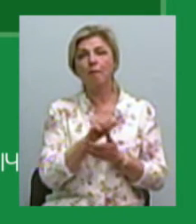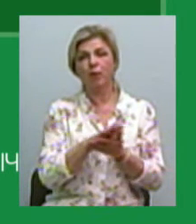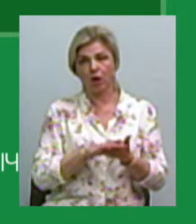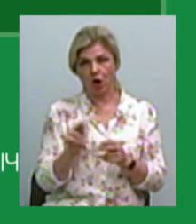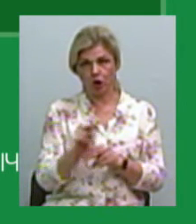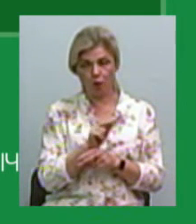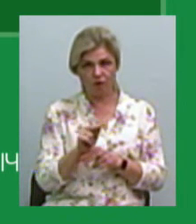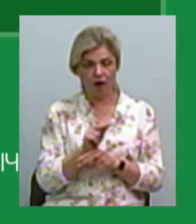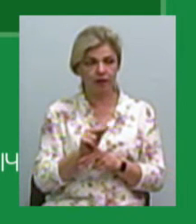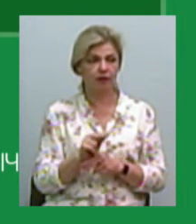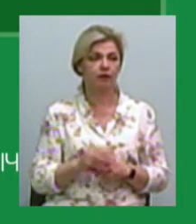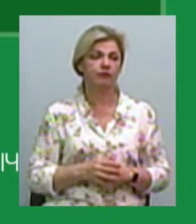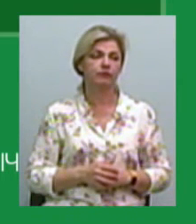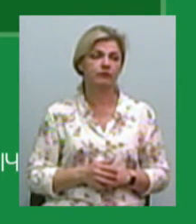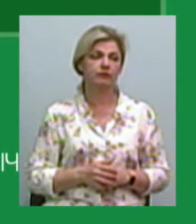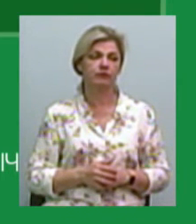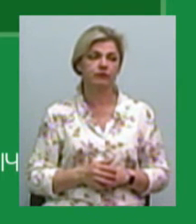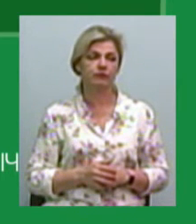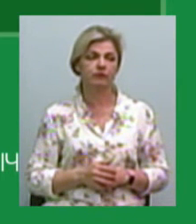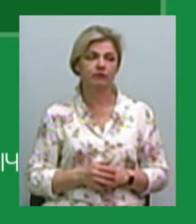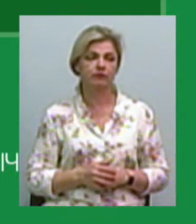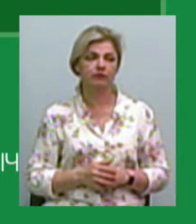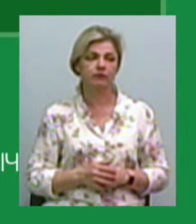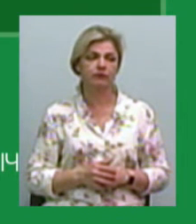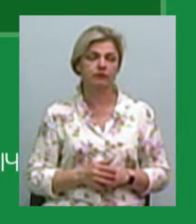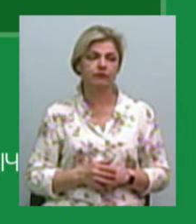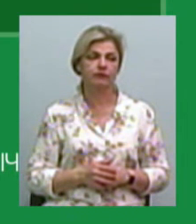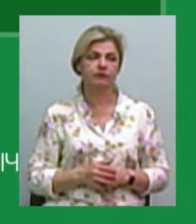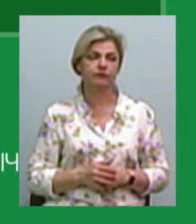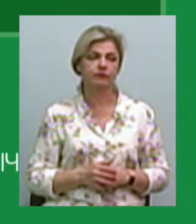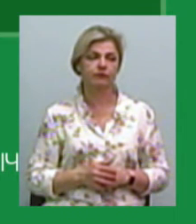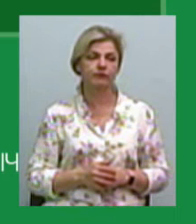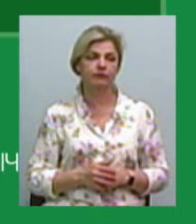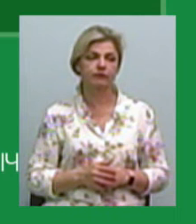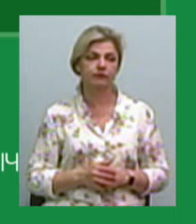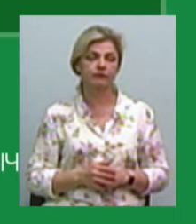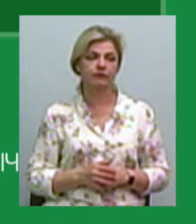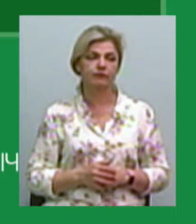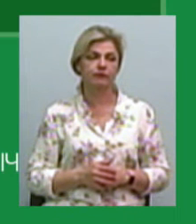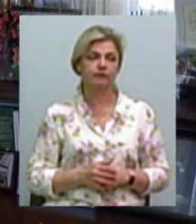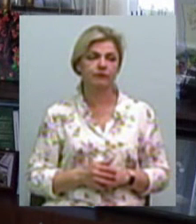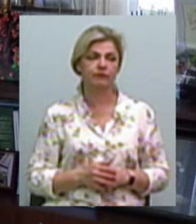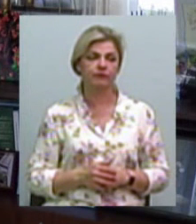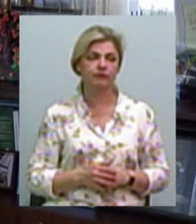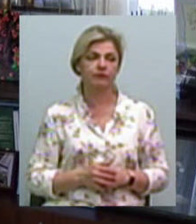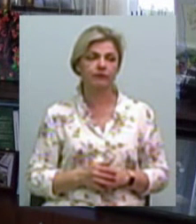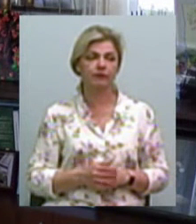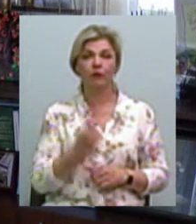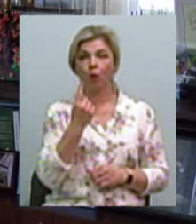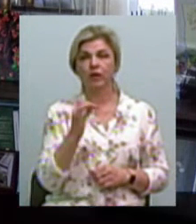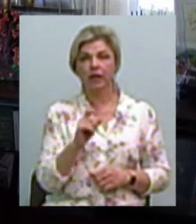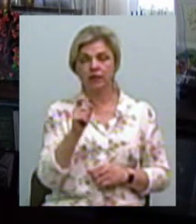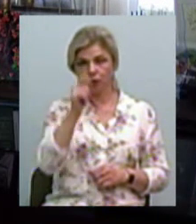Діти у свідомості, їдять. Лікарі зробили все необхідне для того, щоб у дітей все було добре. Один із